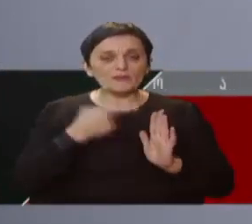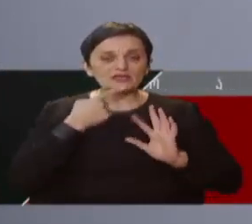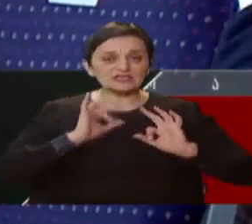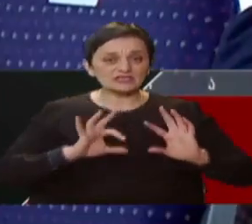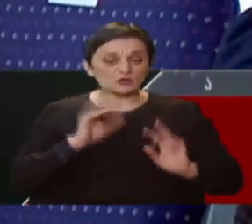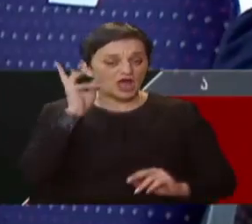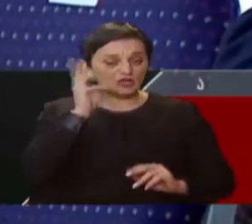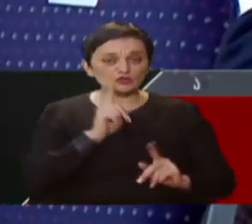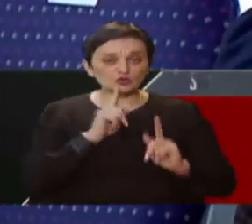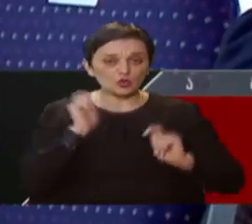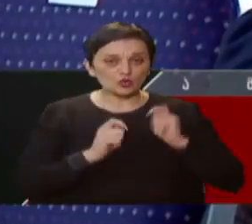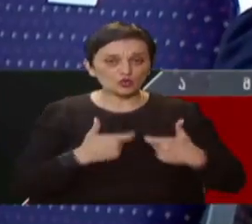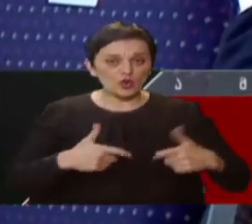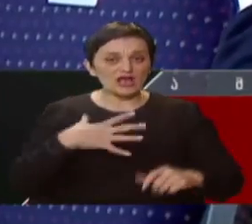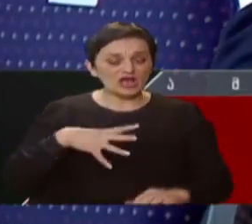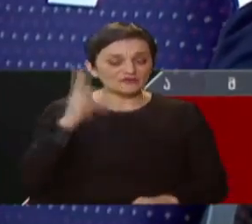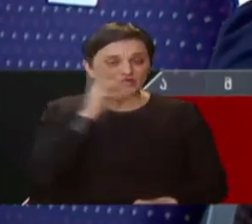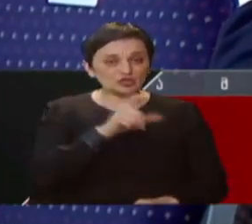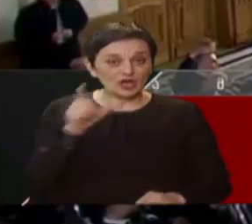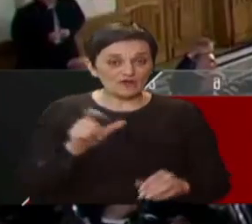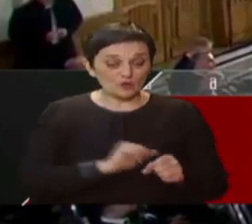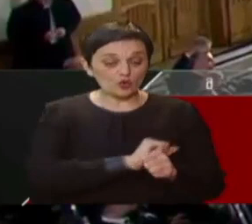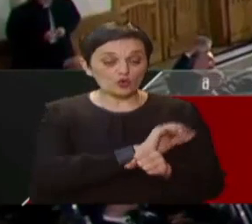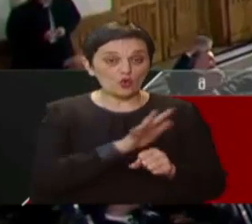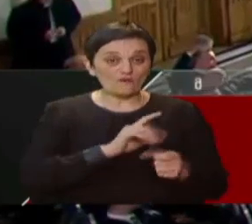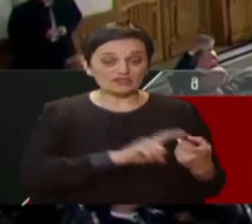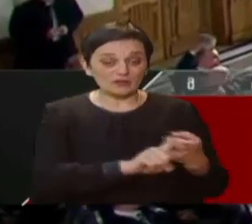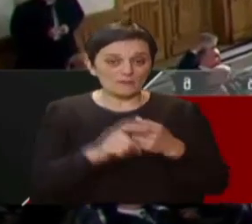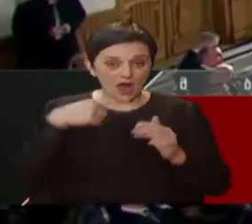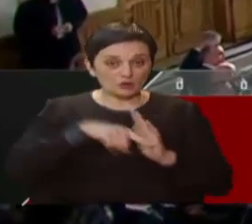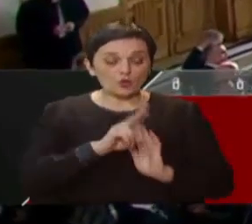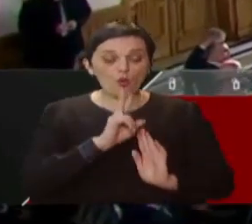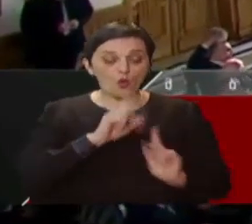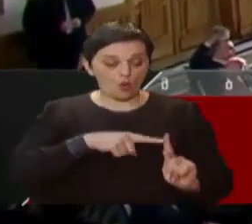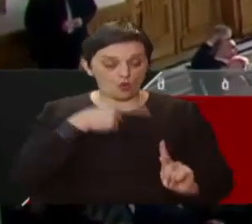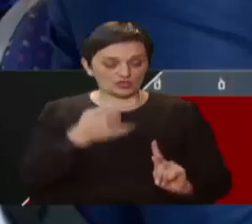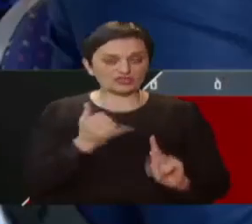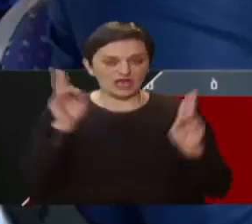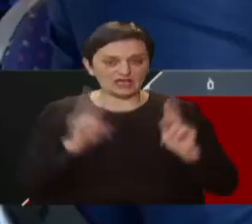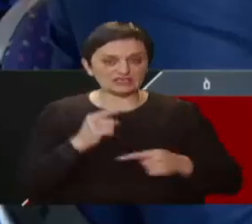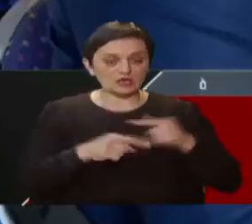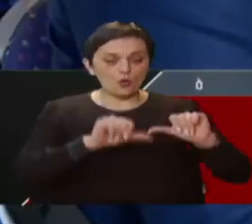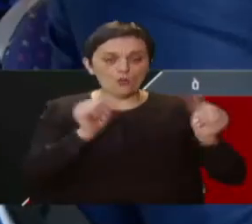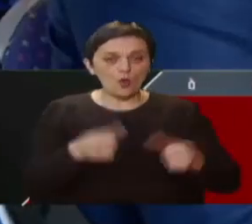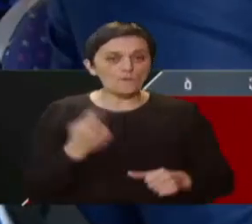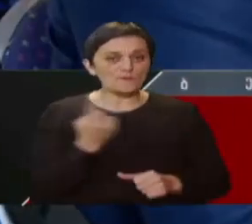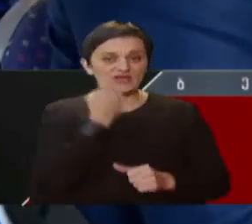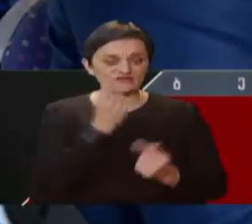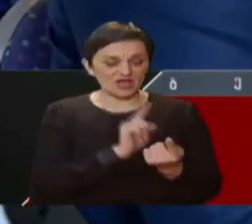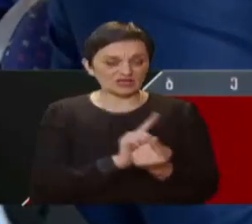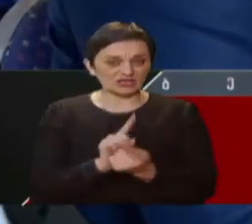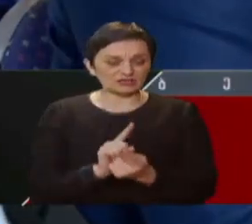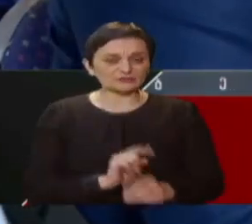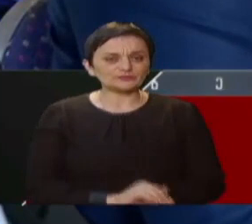cebis conferenția ze cartoli diplomatebi. Covid pandemii de gamom din are orițeli șemdec, dres tradițiul pormaci pierola. Cei crebinen.